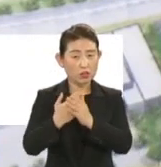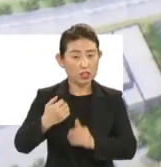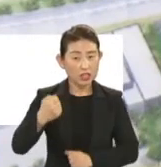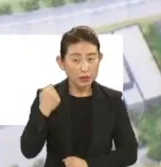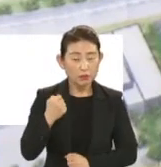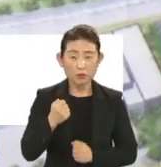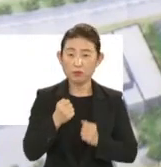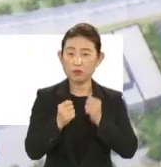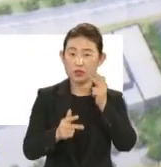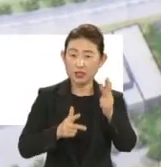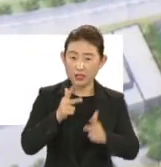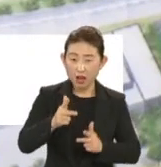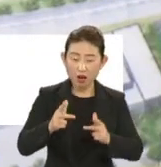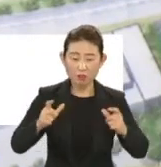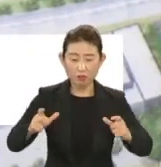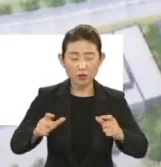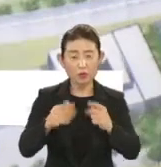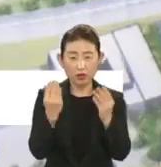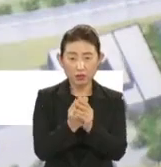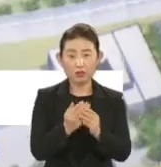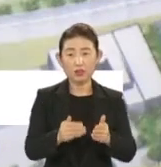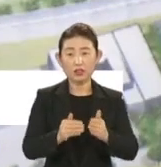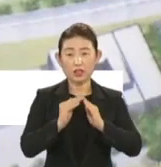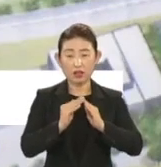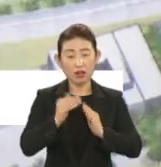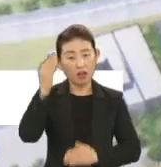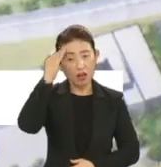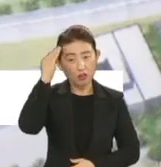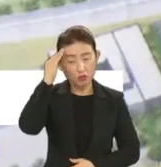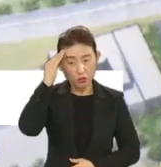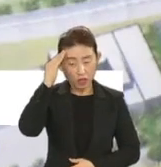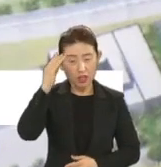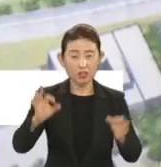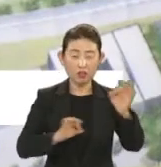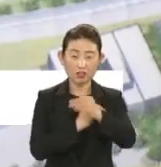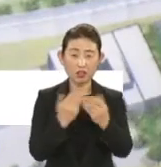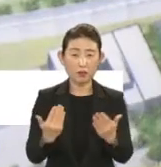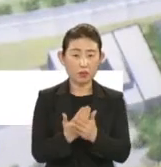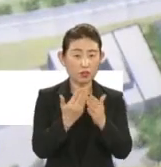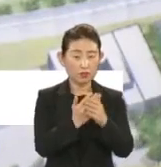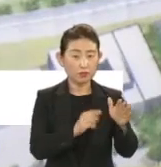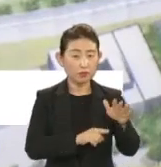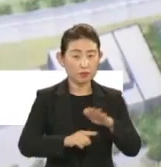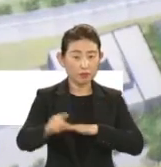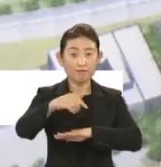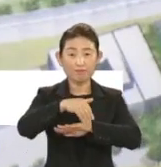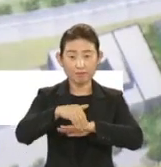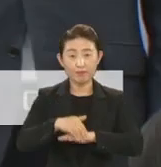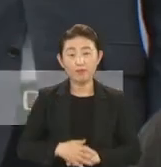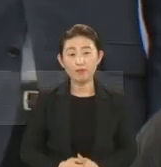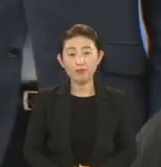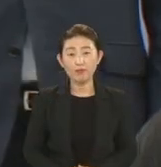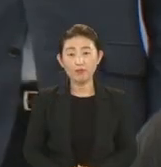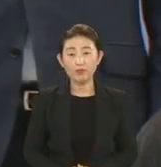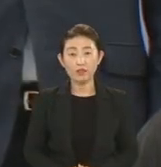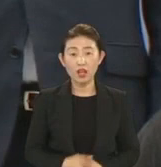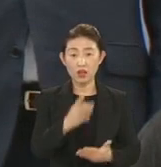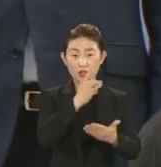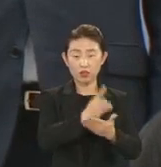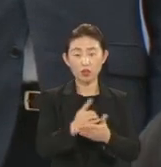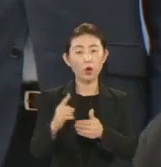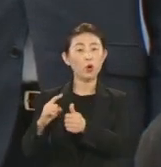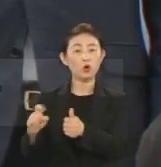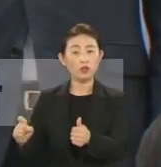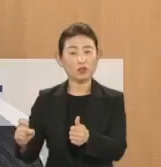사업 클러스터로 차질 없이 조성하여 대한민국 첨단 산업 발전을 선도해 나가겠습니다. 천안과